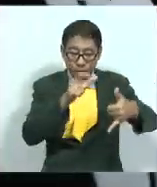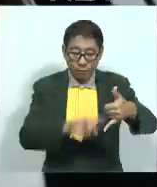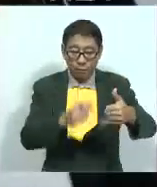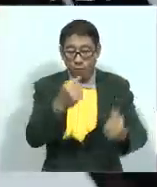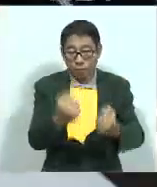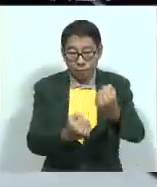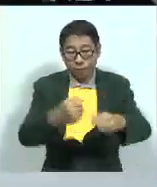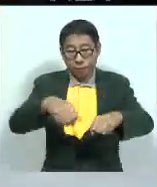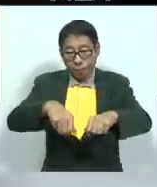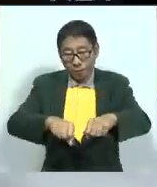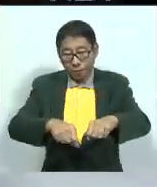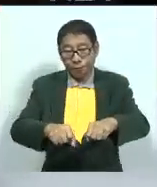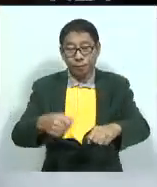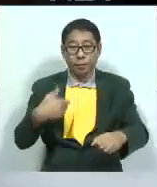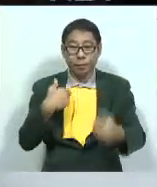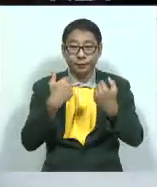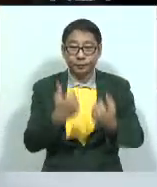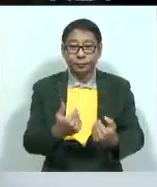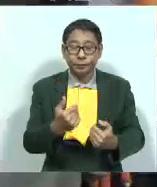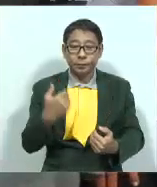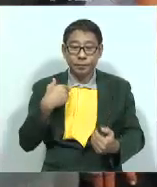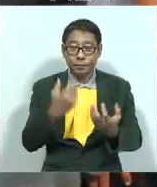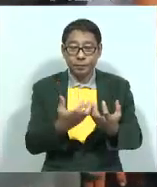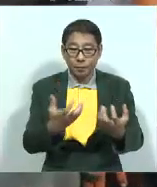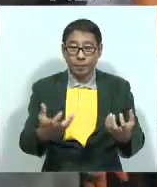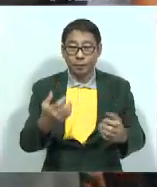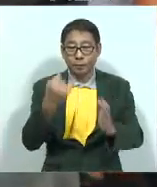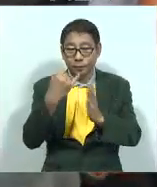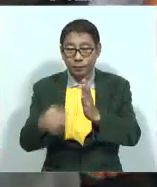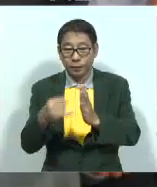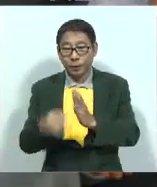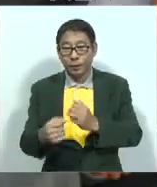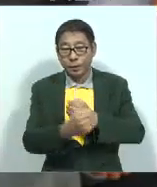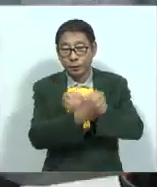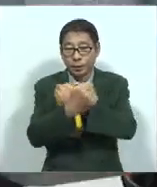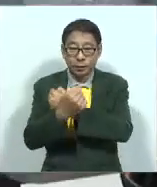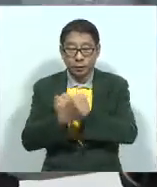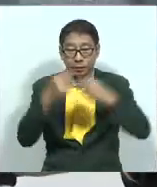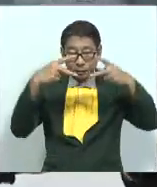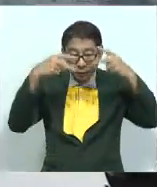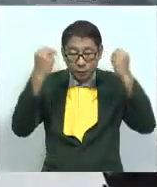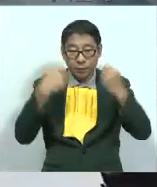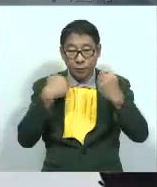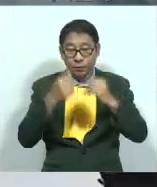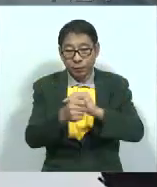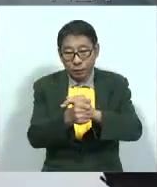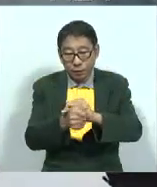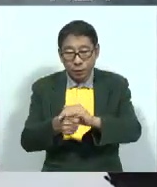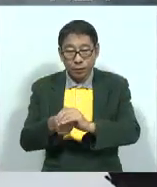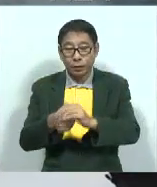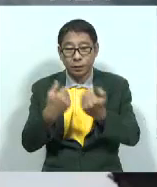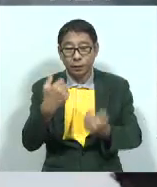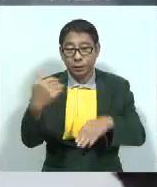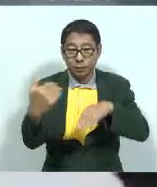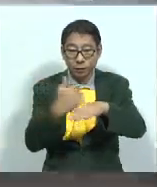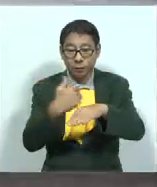นต์รถจักรยานยนต์ต้องสงสัยรวมถึงสิ่งของต้องสงสัยเพื่อป้องกันกลุ่มคนร้ายที่อาจจะแฝงตัวใช้เส้นท